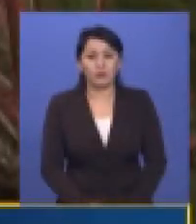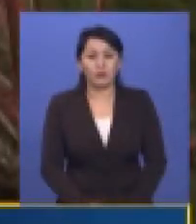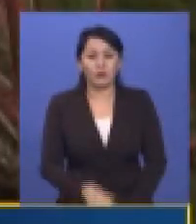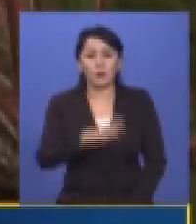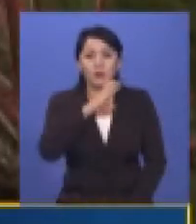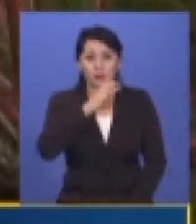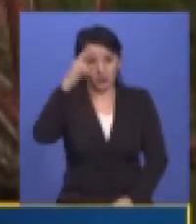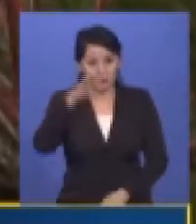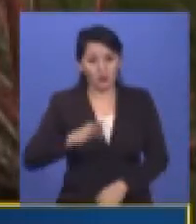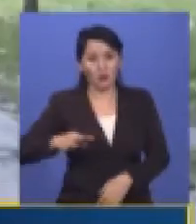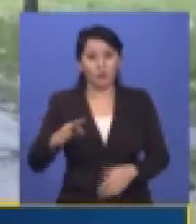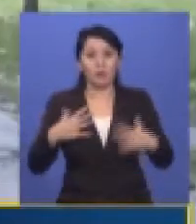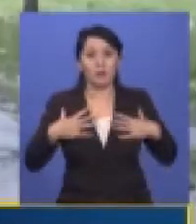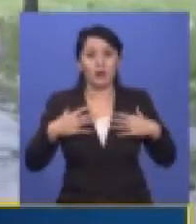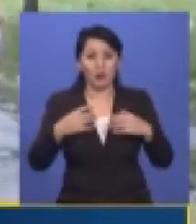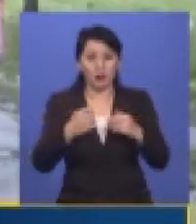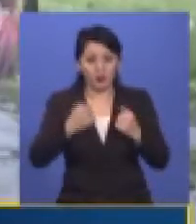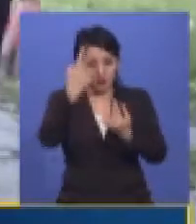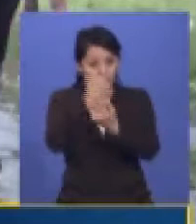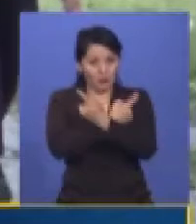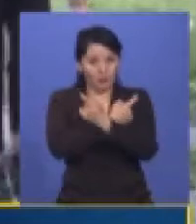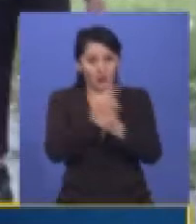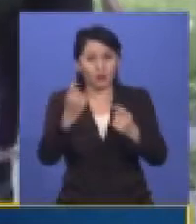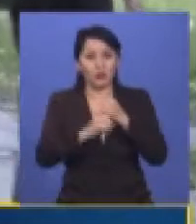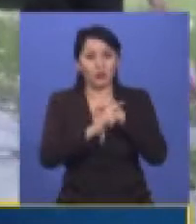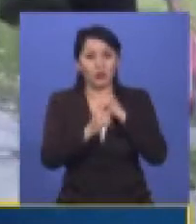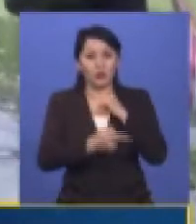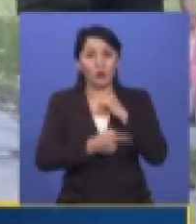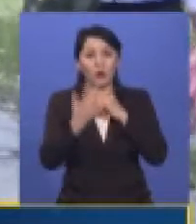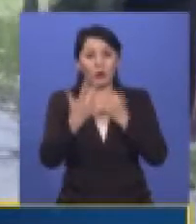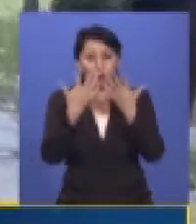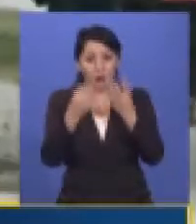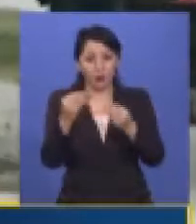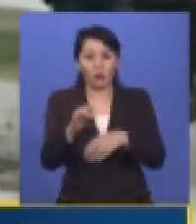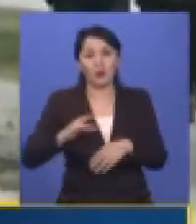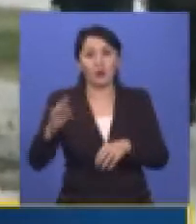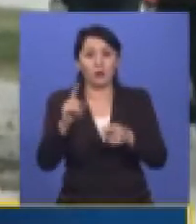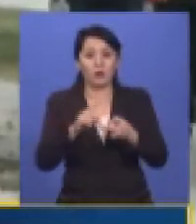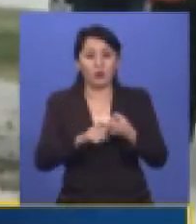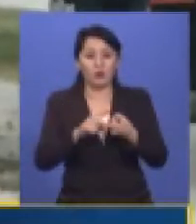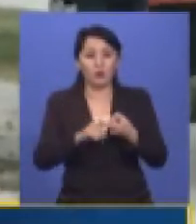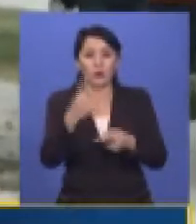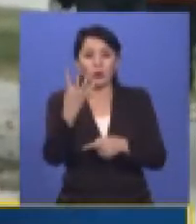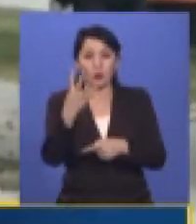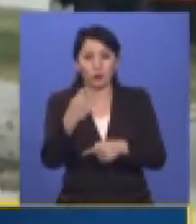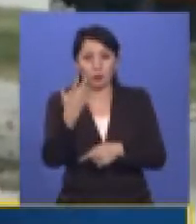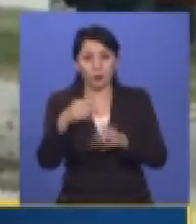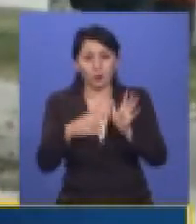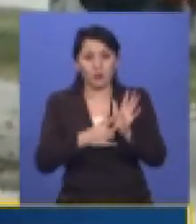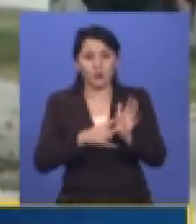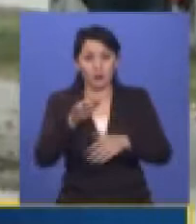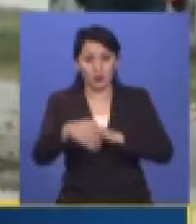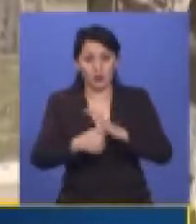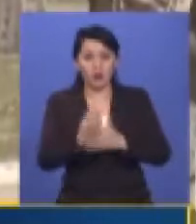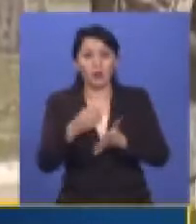Солтүстік Қазақстан облыстық денсаулық сақтау басқармасы баспасөз қызметінің мәліметінше соңғы 3 күнде өңірде коронавирусты жұқтырудың